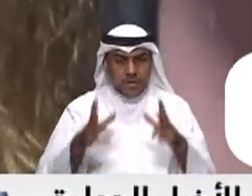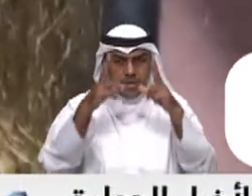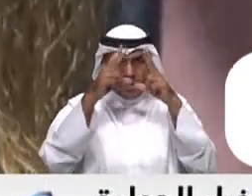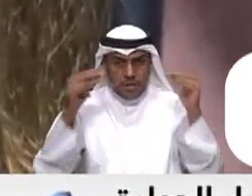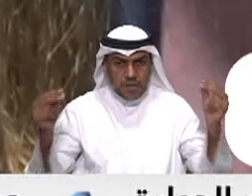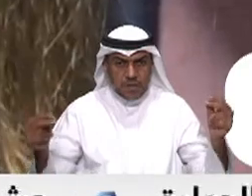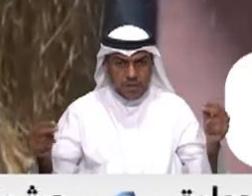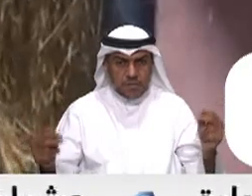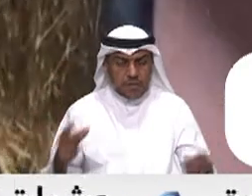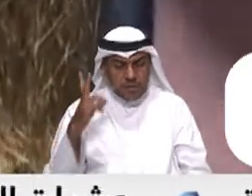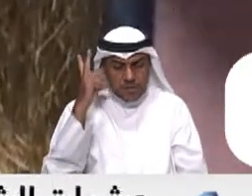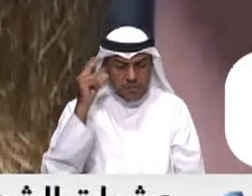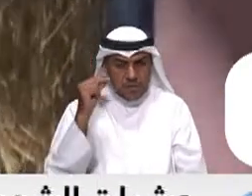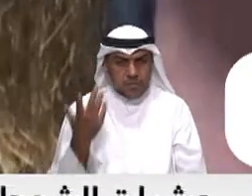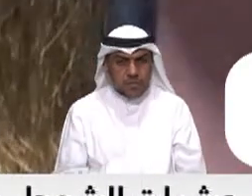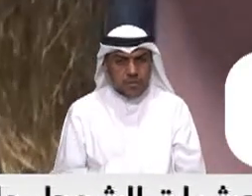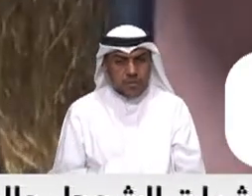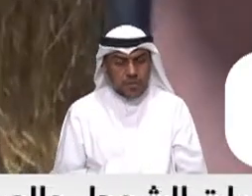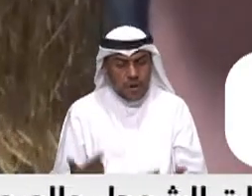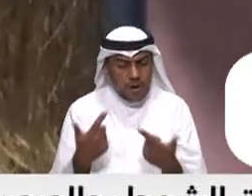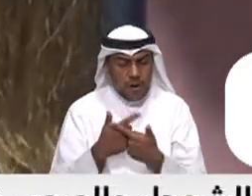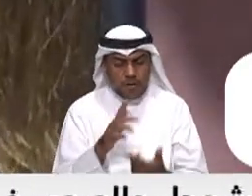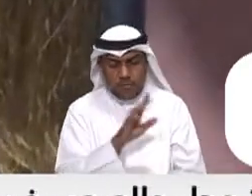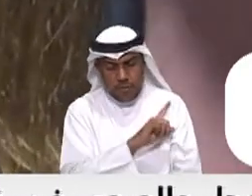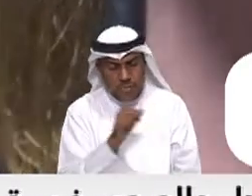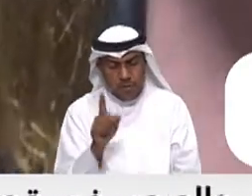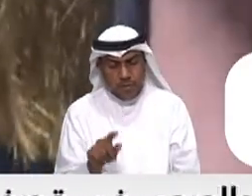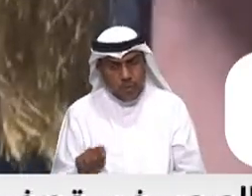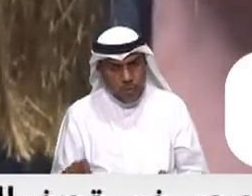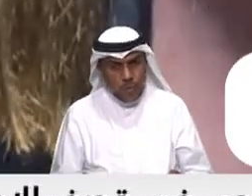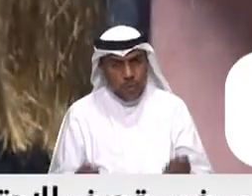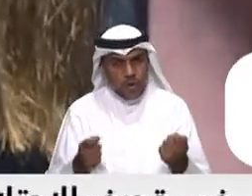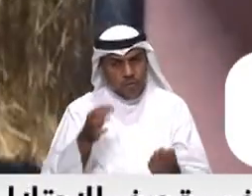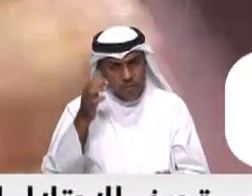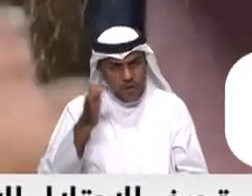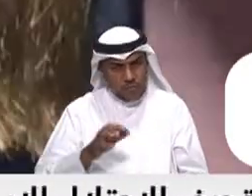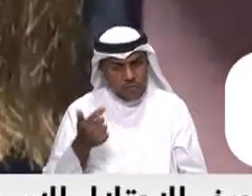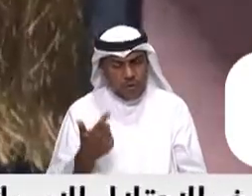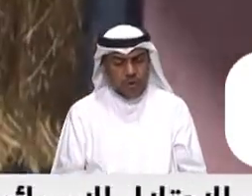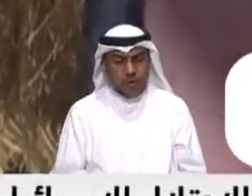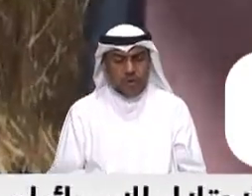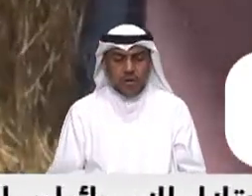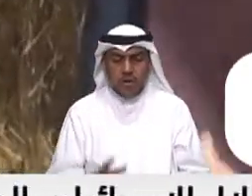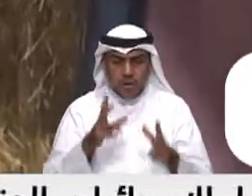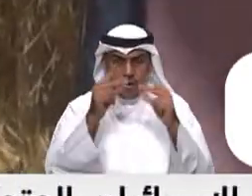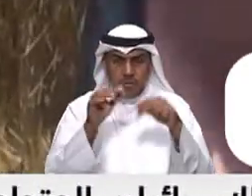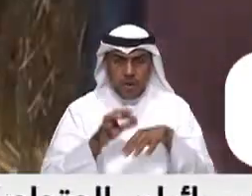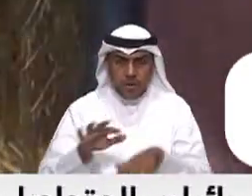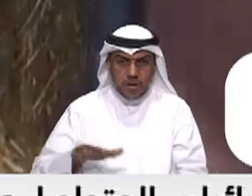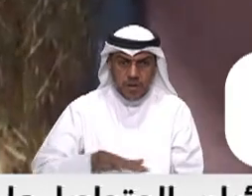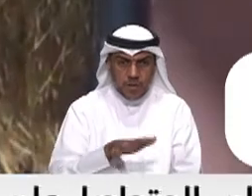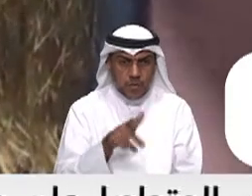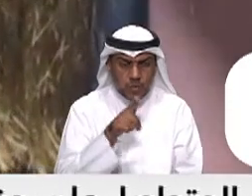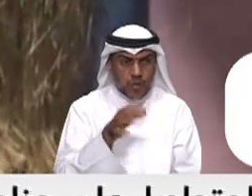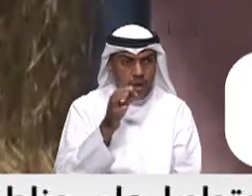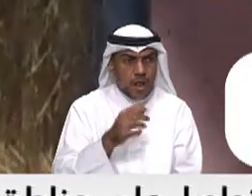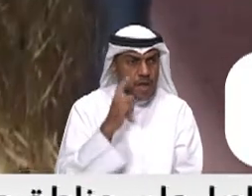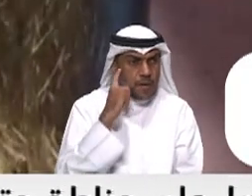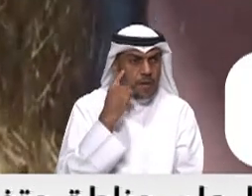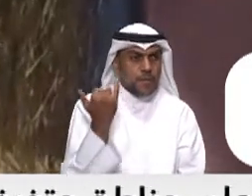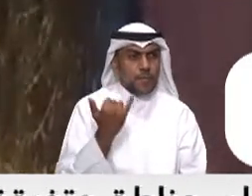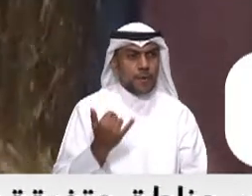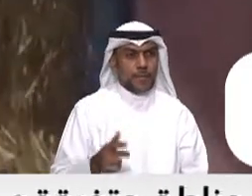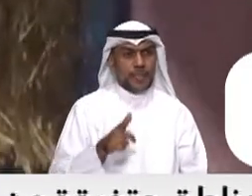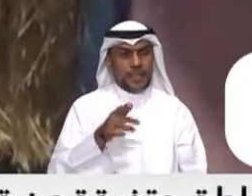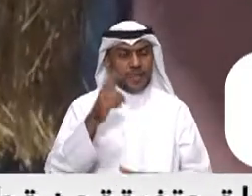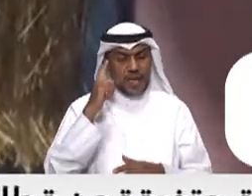تعب ويريد العودة إلى الأمن والاستقرار بأسرع وقت. ولذلك كل الملفات اليوم هي ملفات